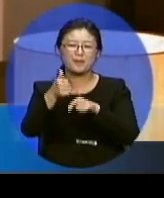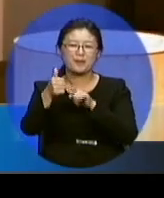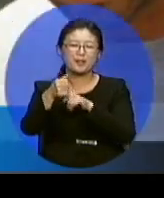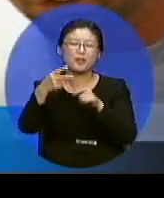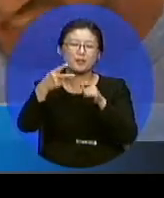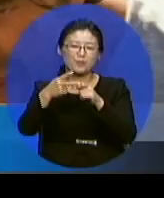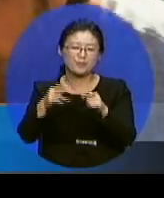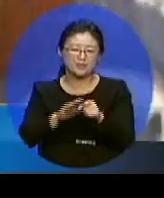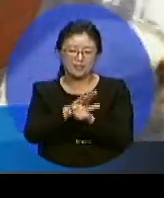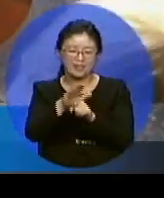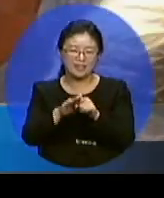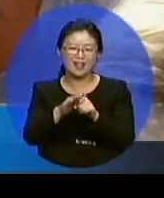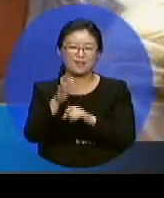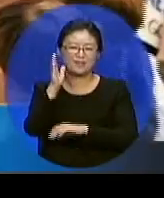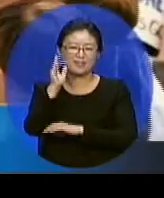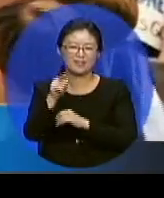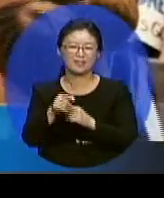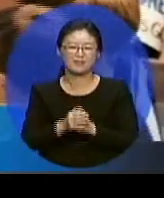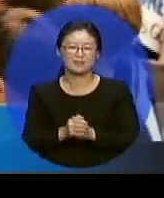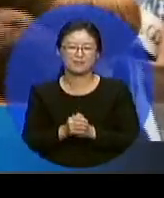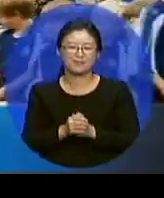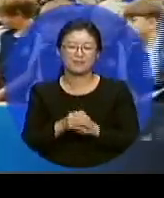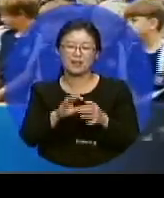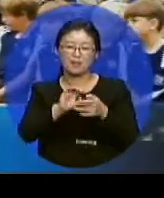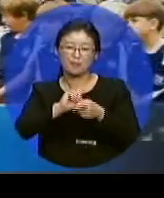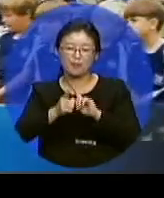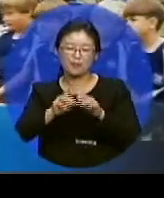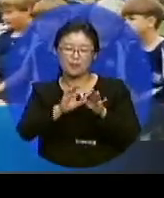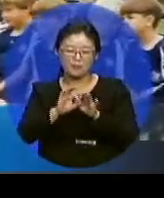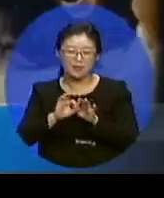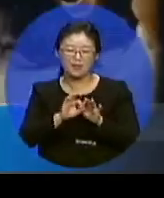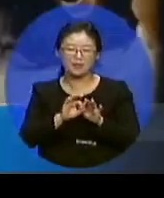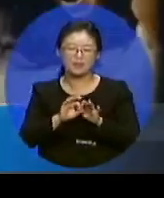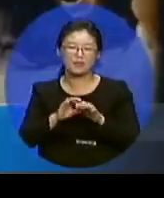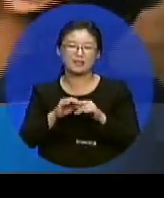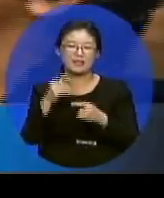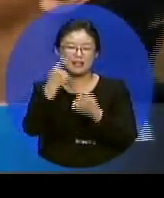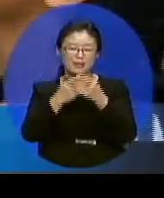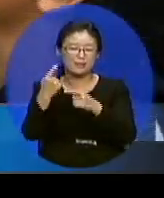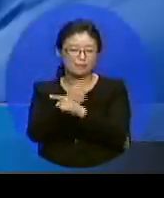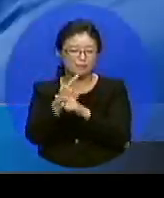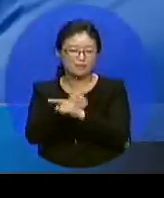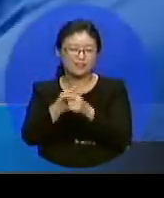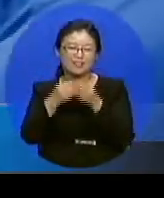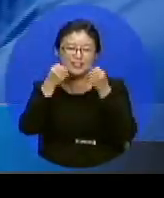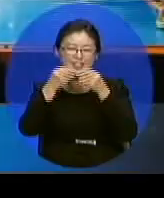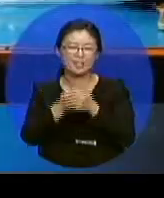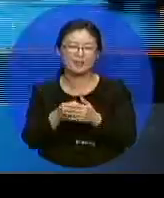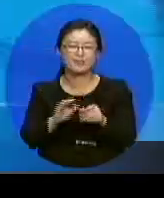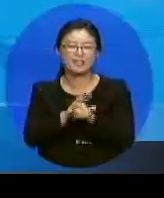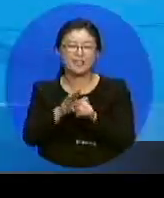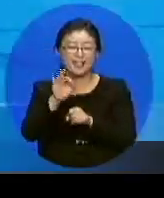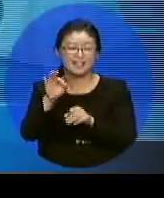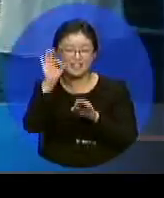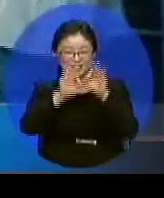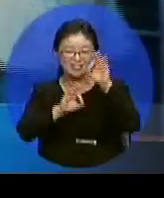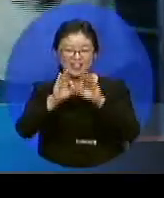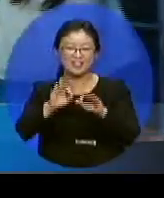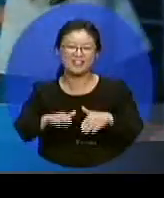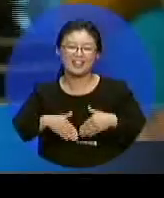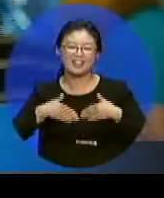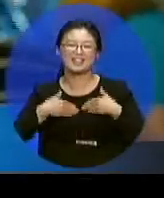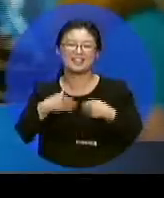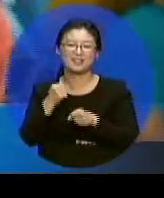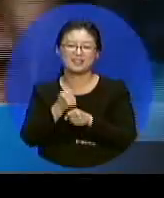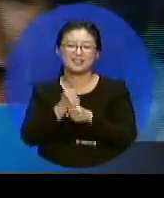그린 영화. 영화는 서로의 관계를 통해 상처를 치유하고 새로운 사랑의 가치를 찾아가는 모습을 따뜻하게